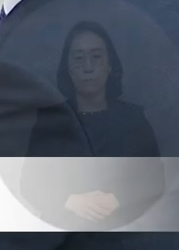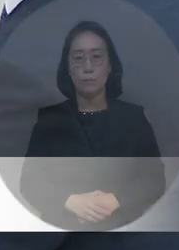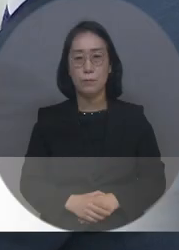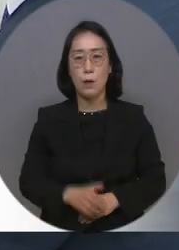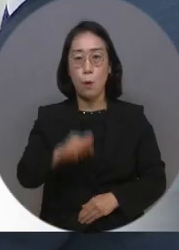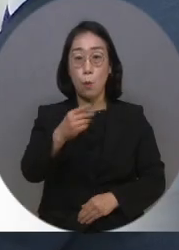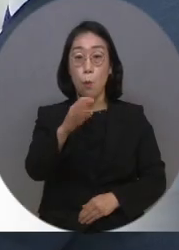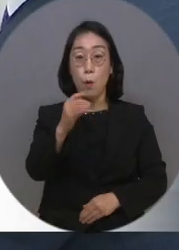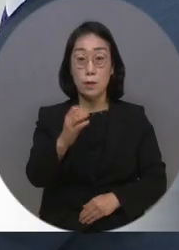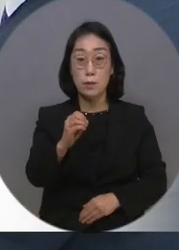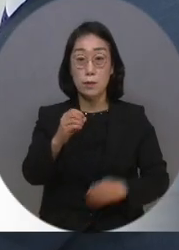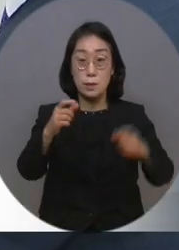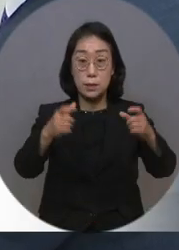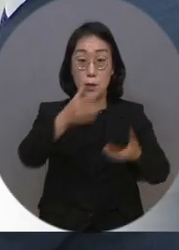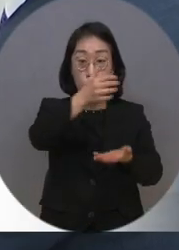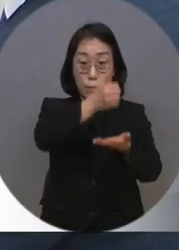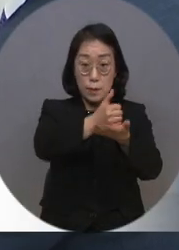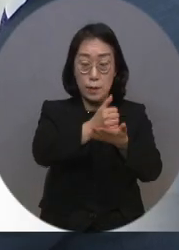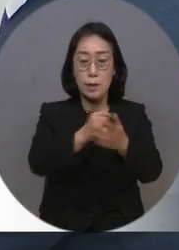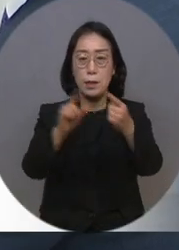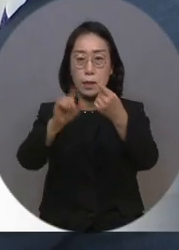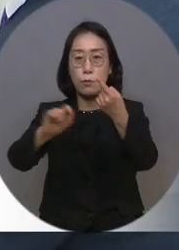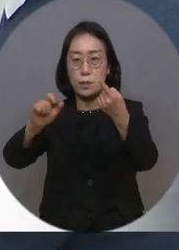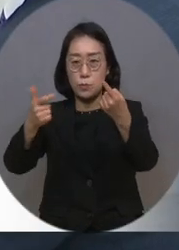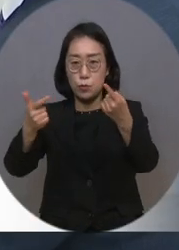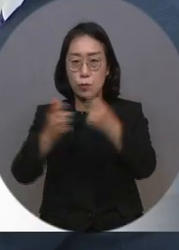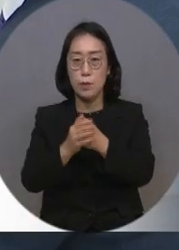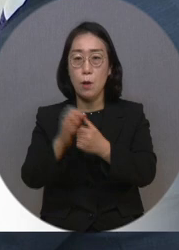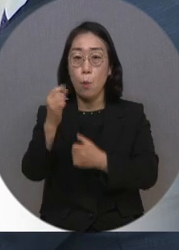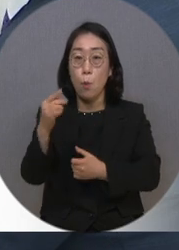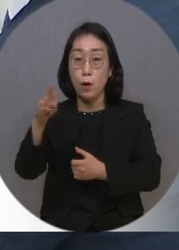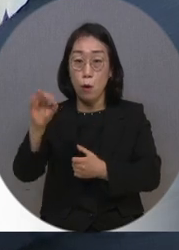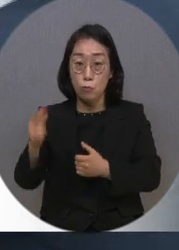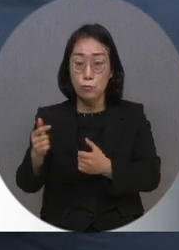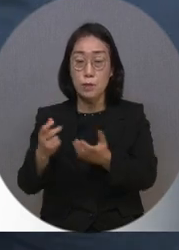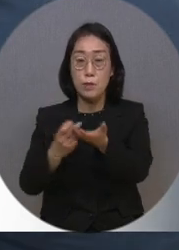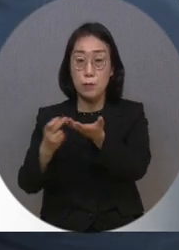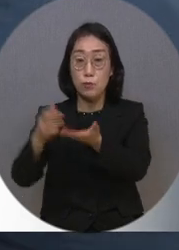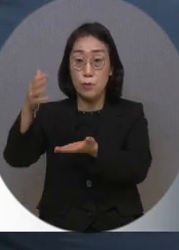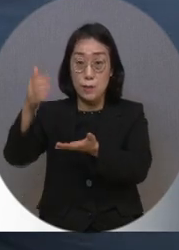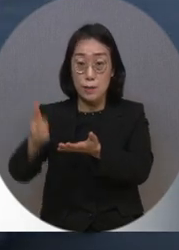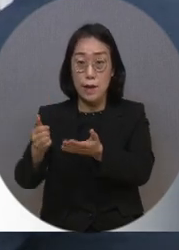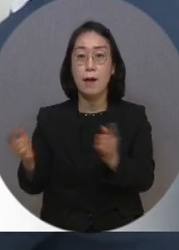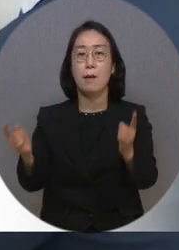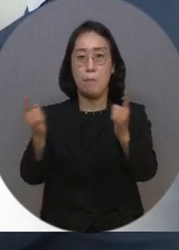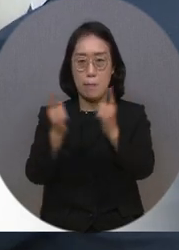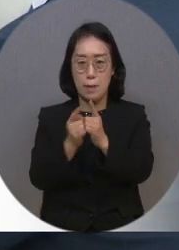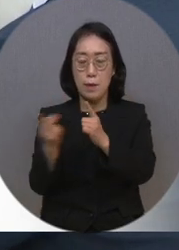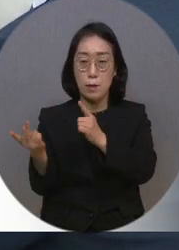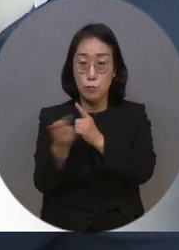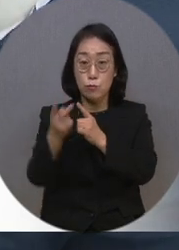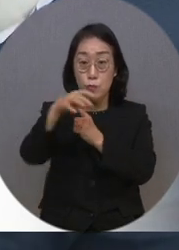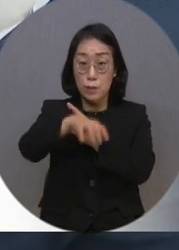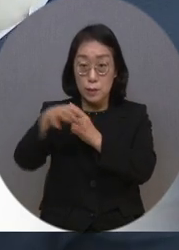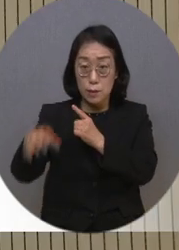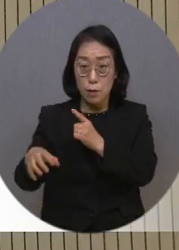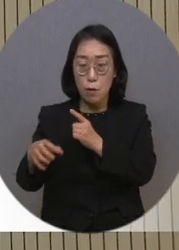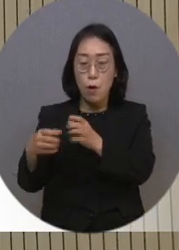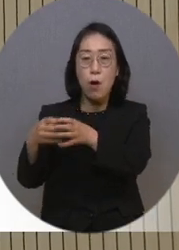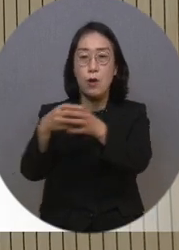공현민 고흥군수는 지난 16일 오영훈 제주도지사를 만나 고흥 제주 교류협력 프로젝트를